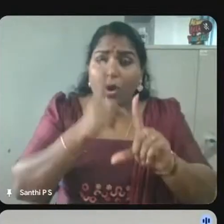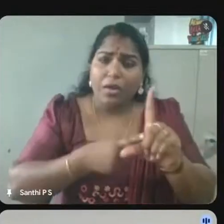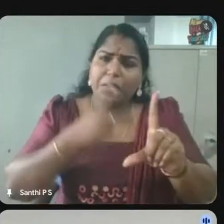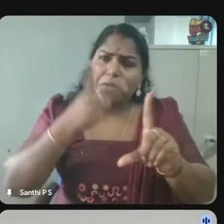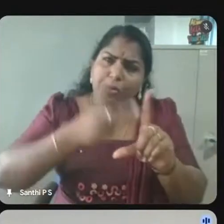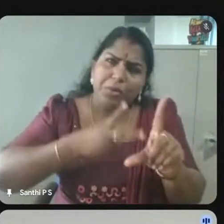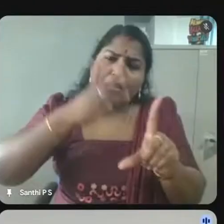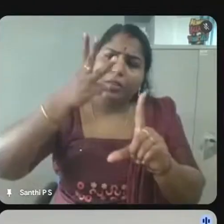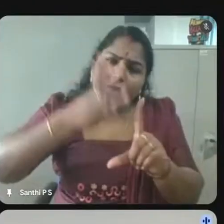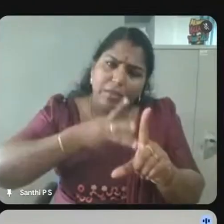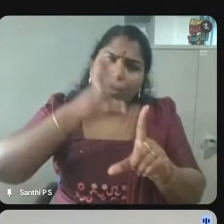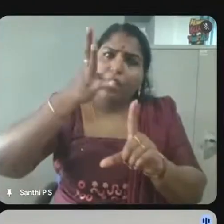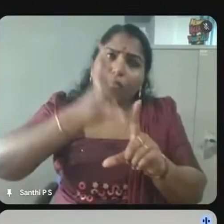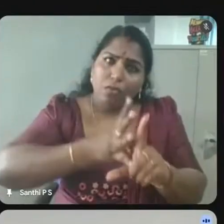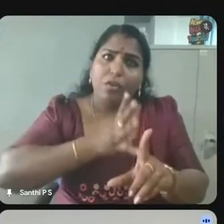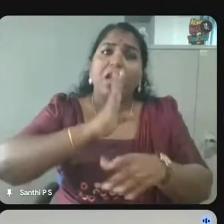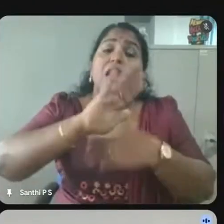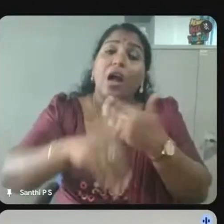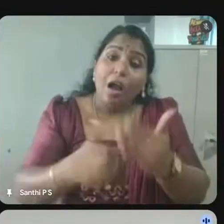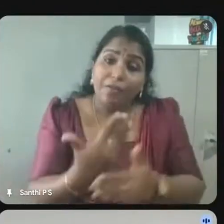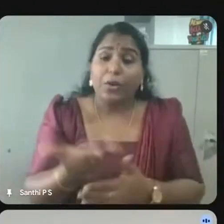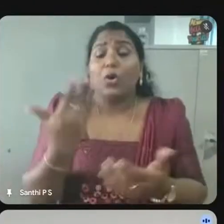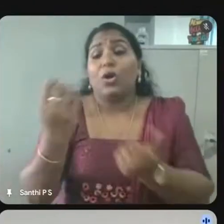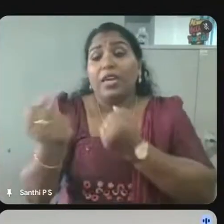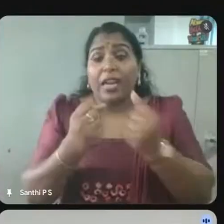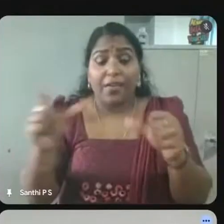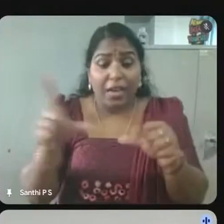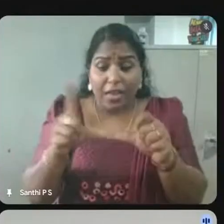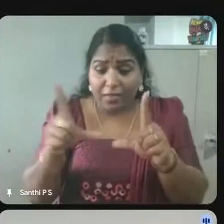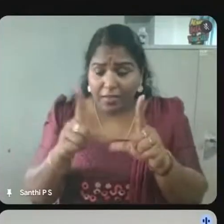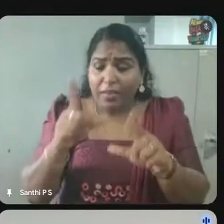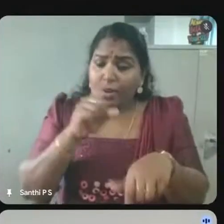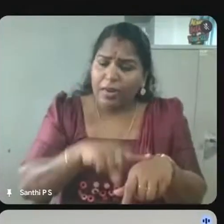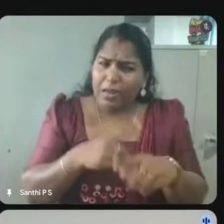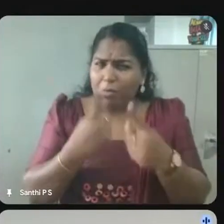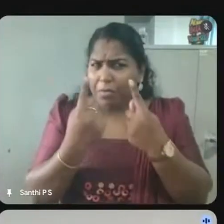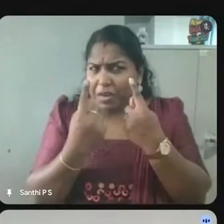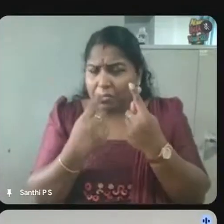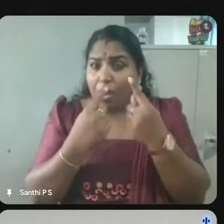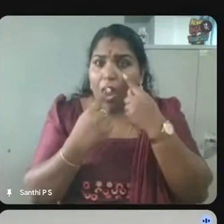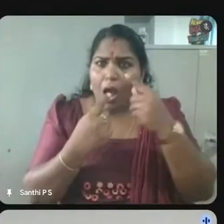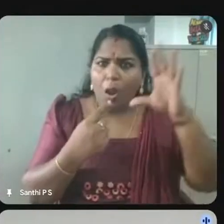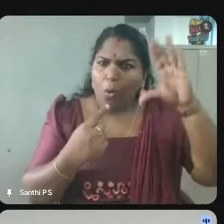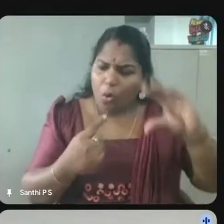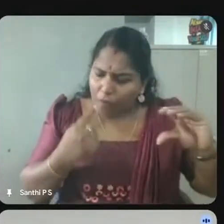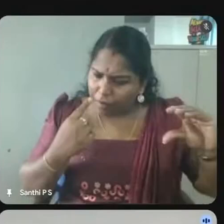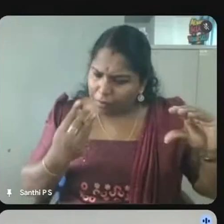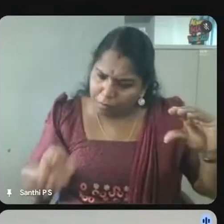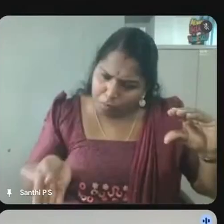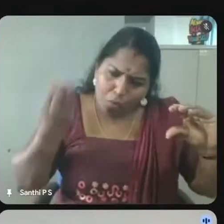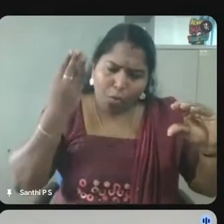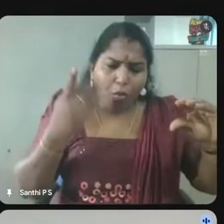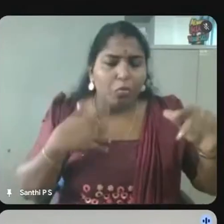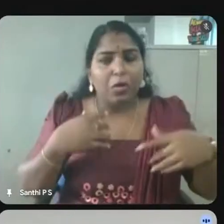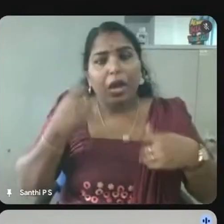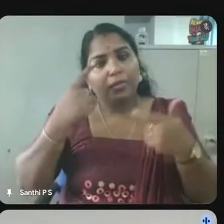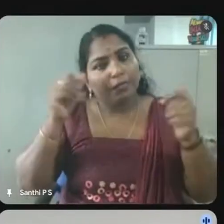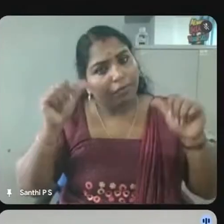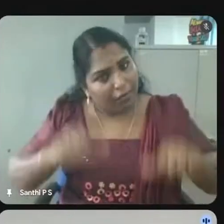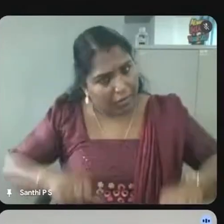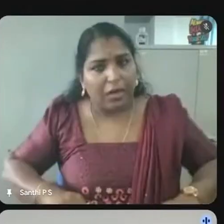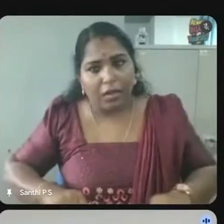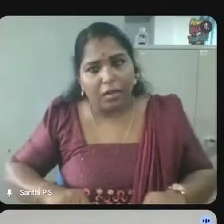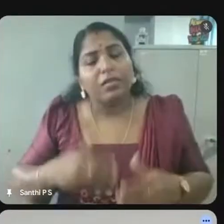ആൾക്കാർ ഡ്രൈവിംഗ് ലൈസൻസ് എടുക്കാൻ വരുമ്പോഴാണ് തിരിച്ചറിയുന്നത് അവർക്ക് കാഴ്ചക്കുറവുണ്ടെന്ന്. സോ അല്ലെങ്കിൽ ഒരു ജോലിക്ക് പോകുമ്പോഴാണ്. സോ അത്ര അവര് ഒരു കണ്ണിലെ